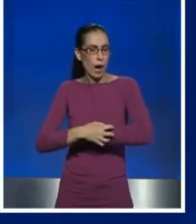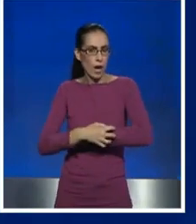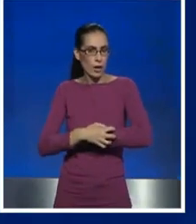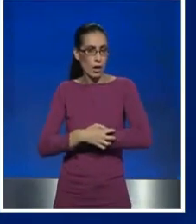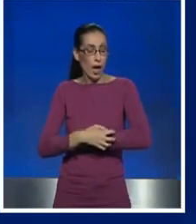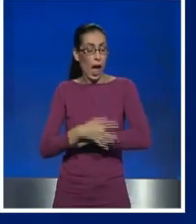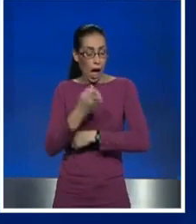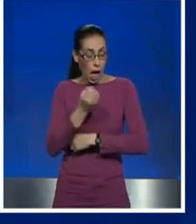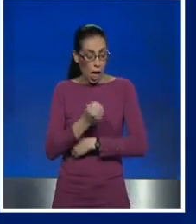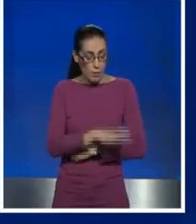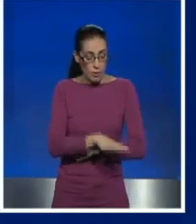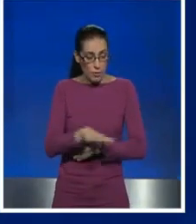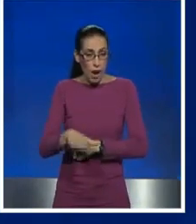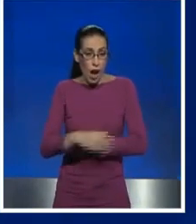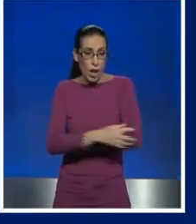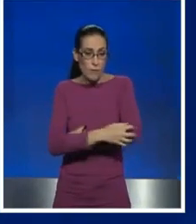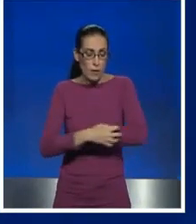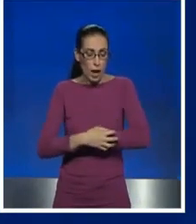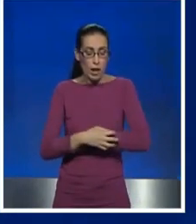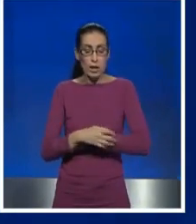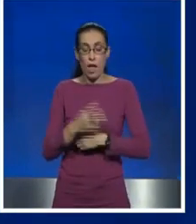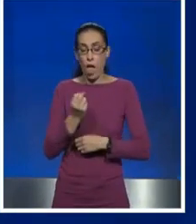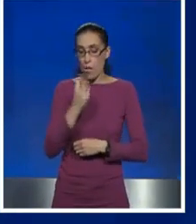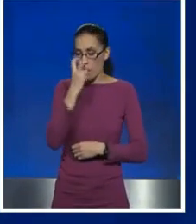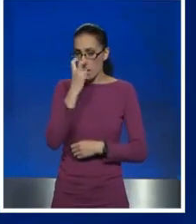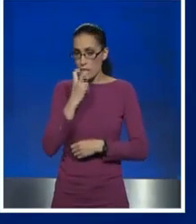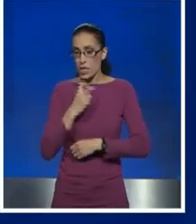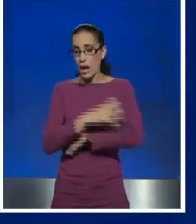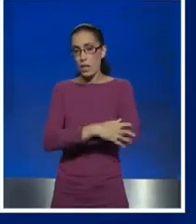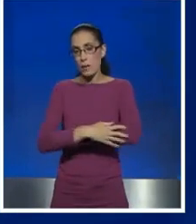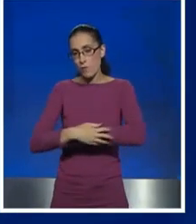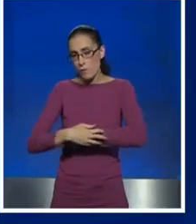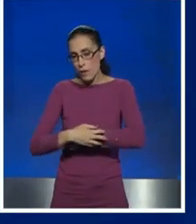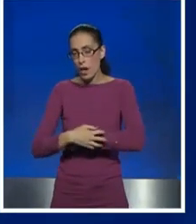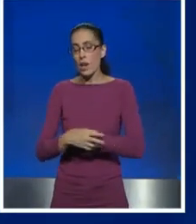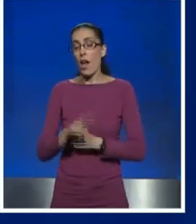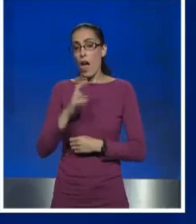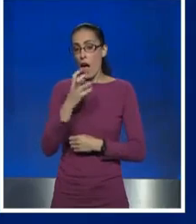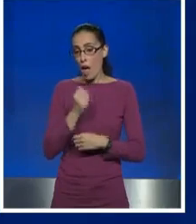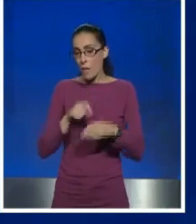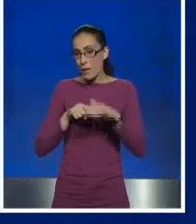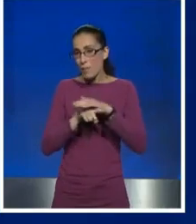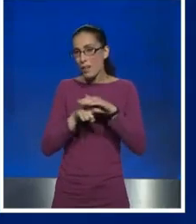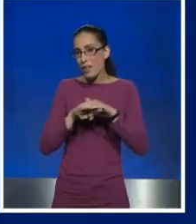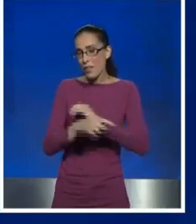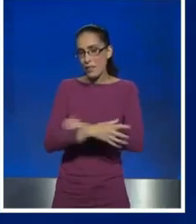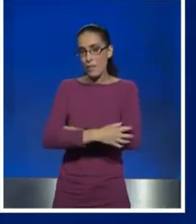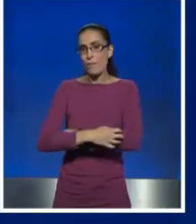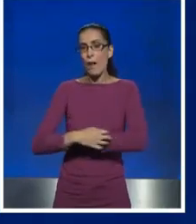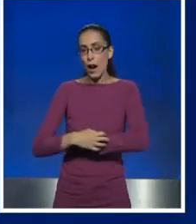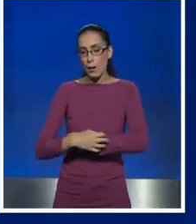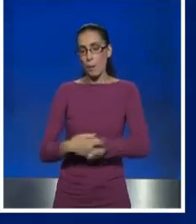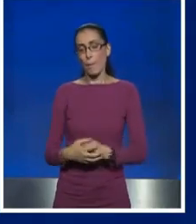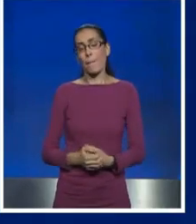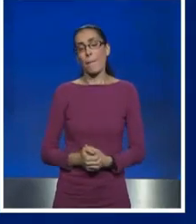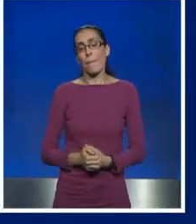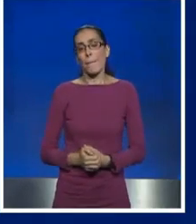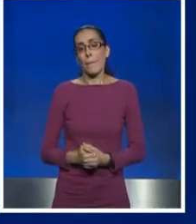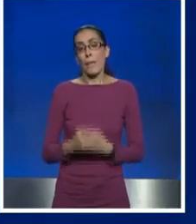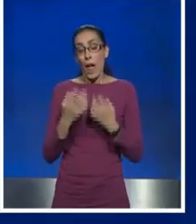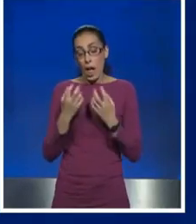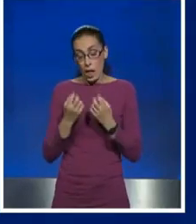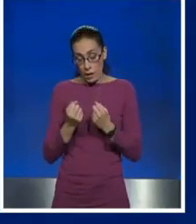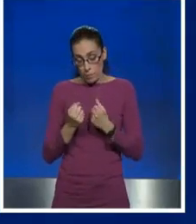poverty, hawnhekk jidħlu l-pensjonanti, hawnhekk jidħlu ir-refuġjati, irridu nħarsuhom. Palma irridu nħarsu